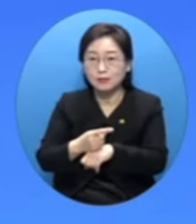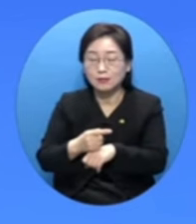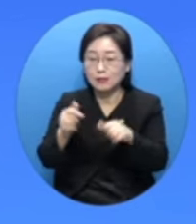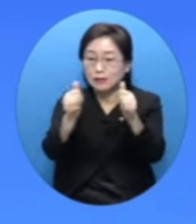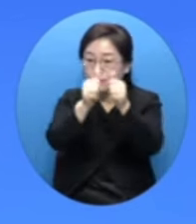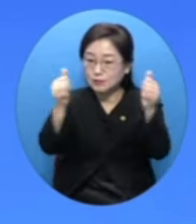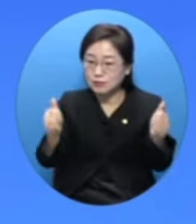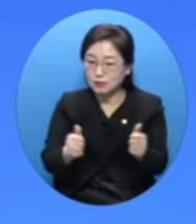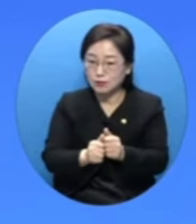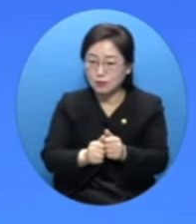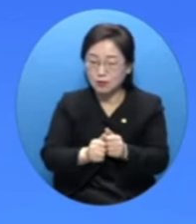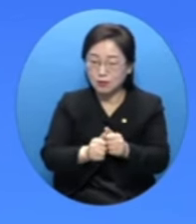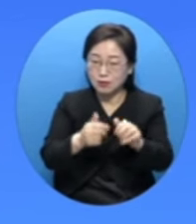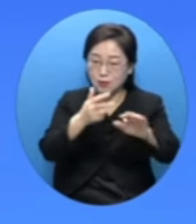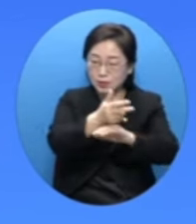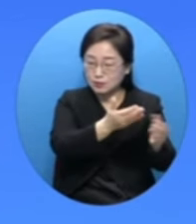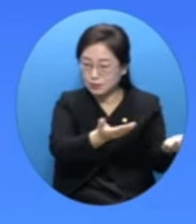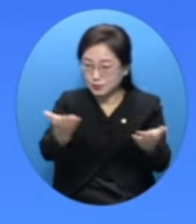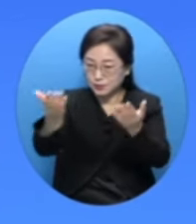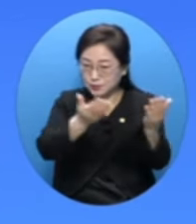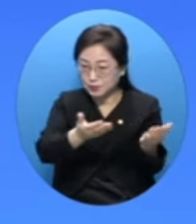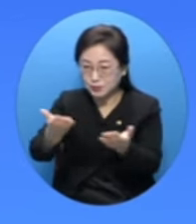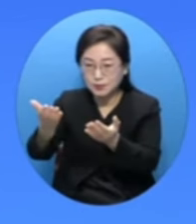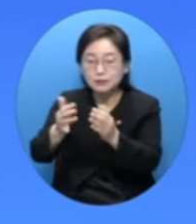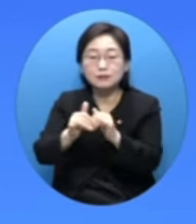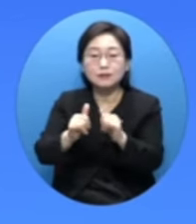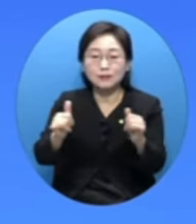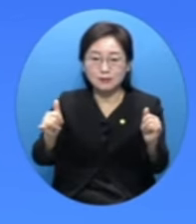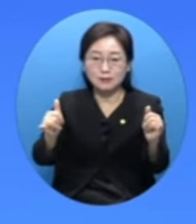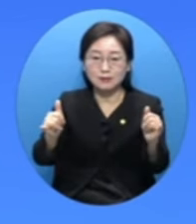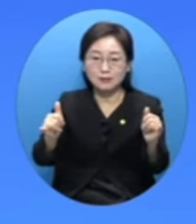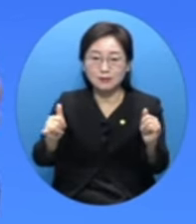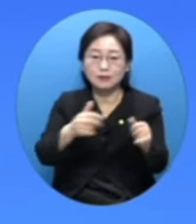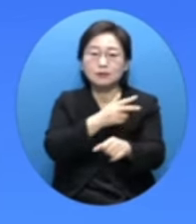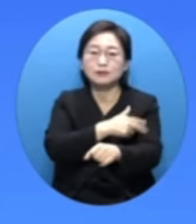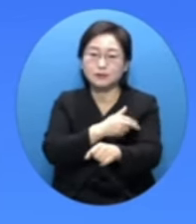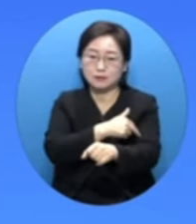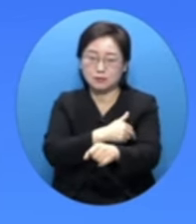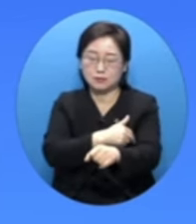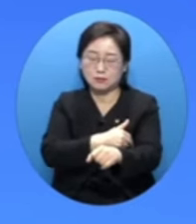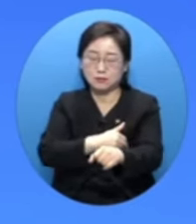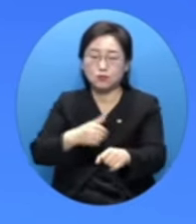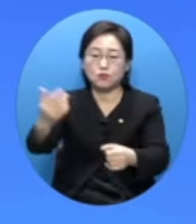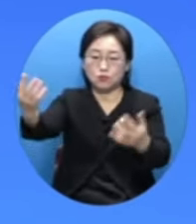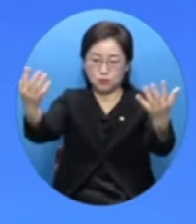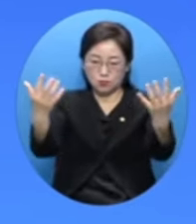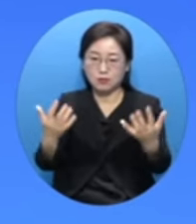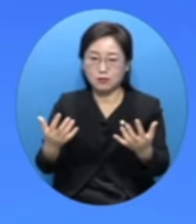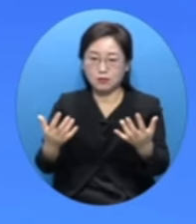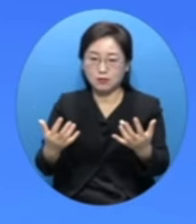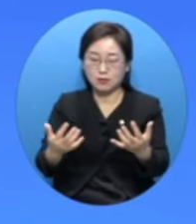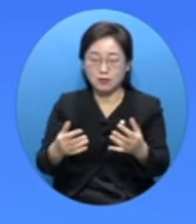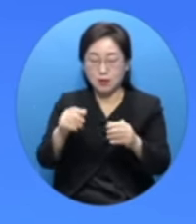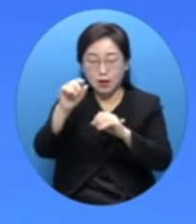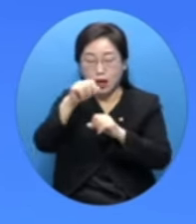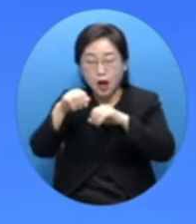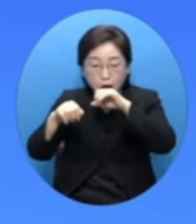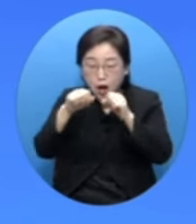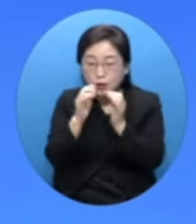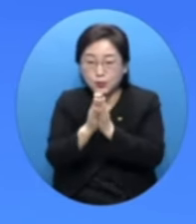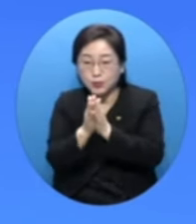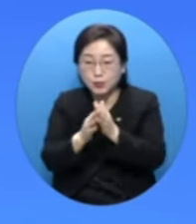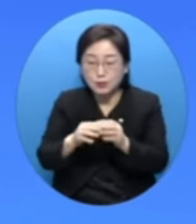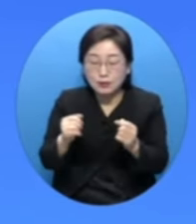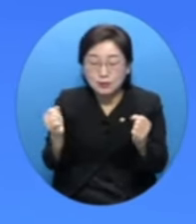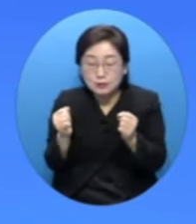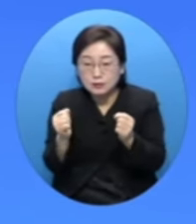남성교회 차량 봉사 우리 집사님들은 나와서 발을 동동 오면서 기도하고 봉사를